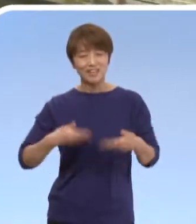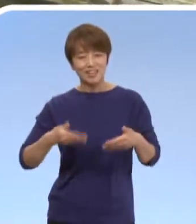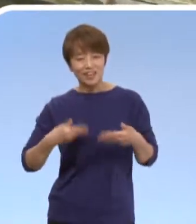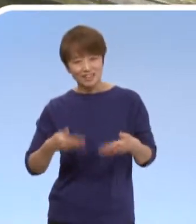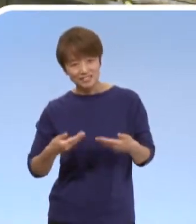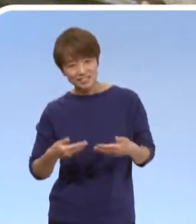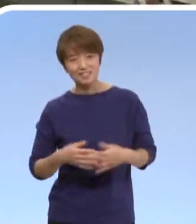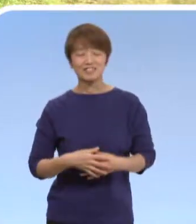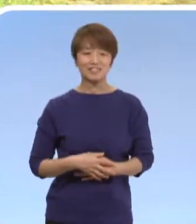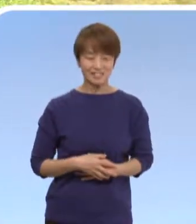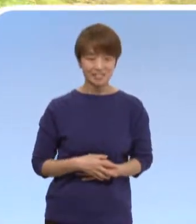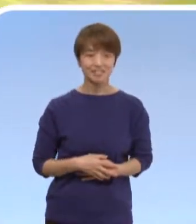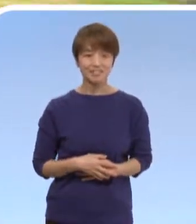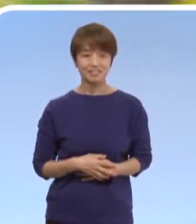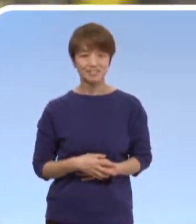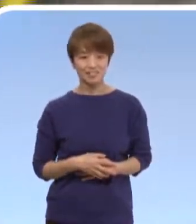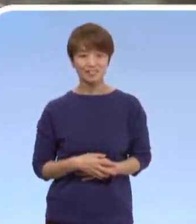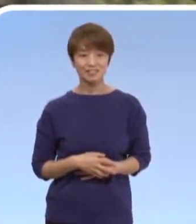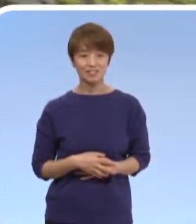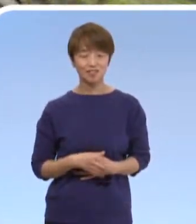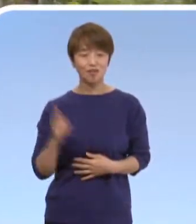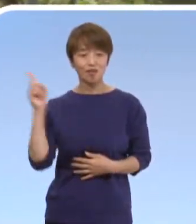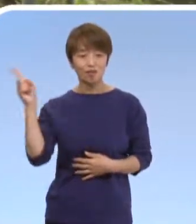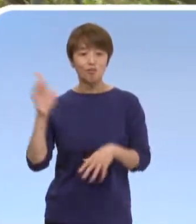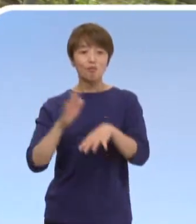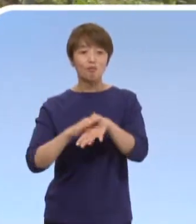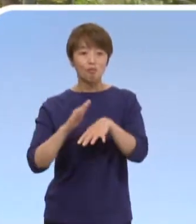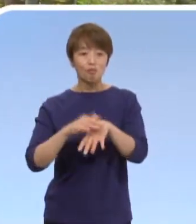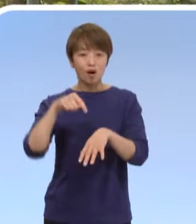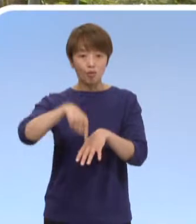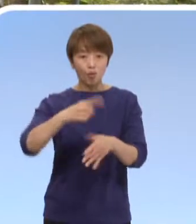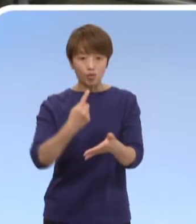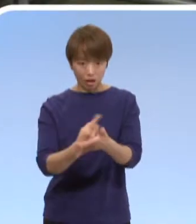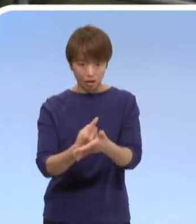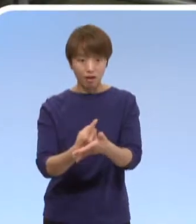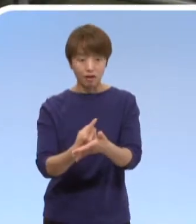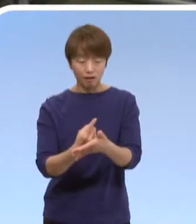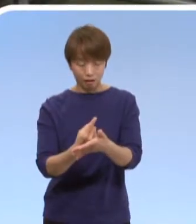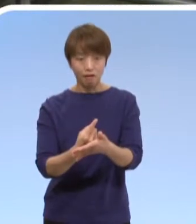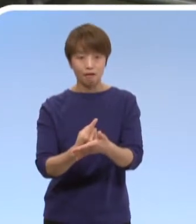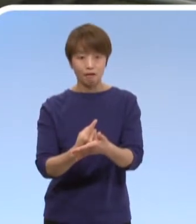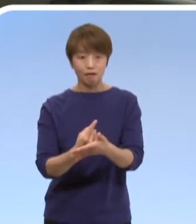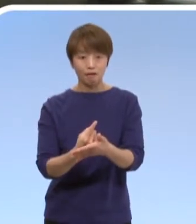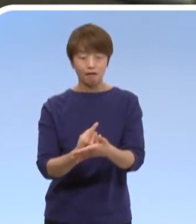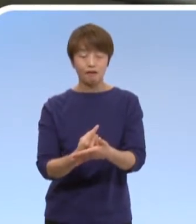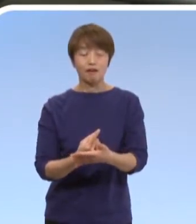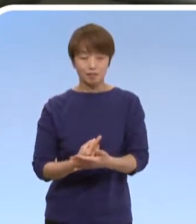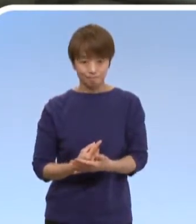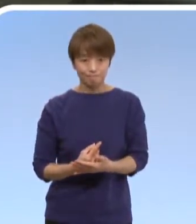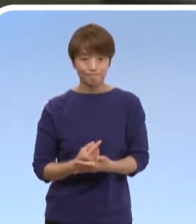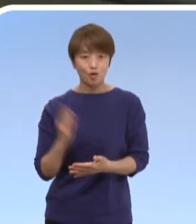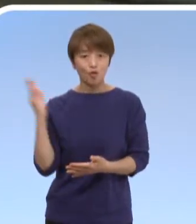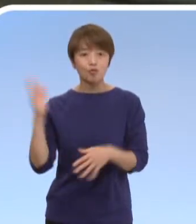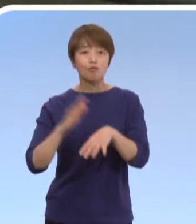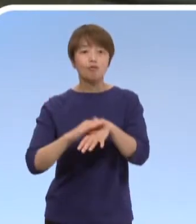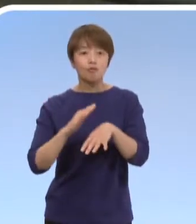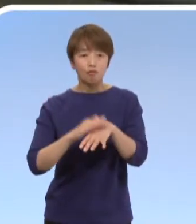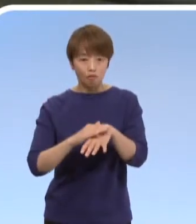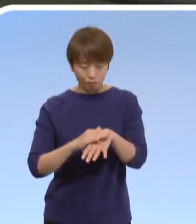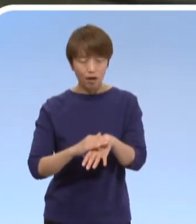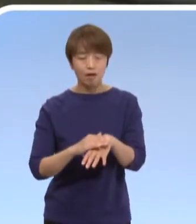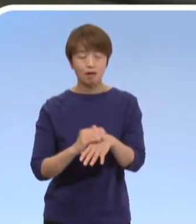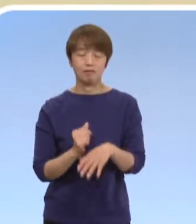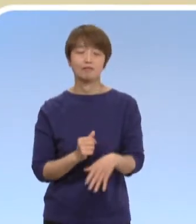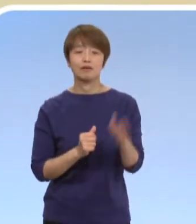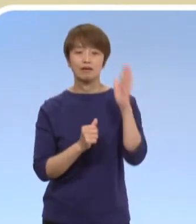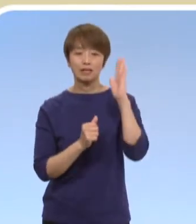あー、おいしい熱々の本当にこのお裾分け電源は今ここだけってことですか？ お裾分け点検